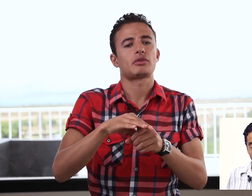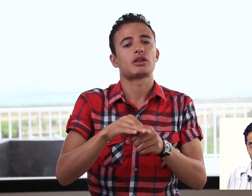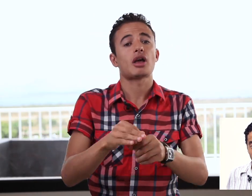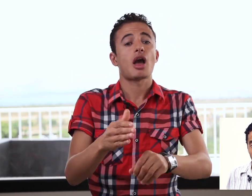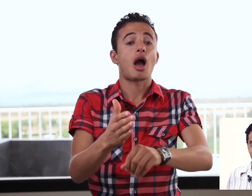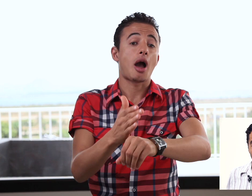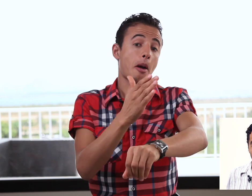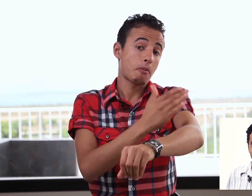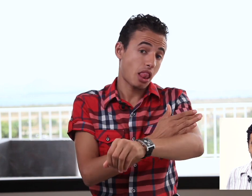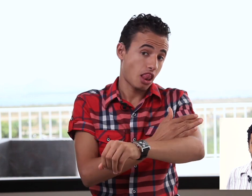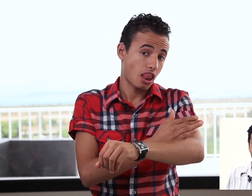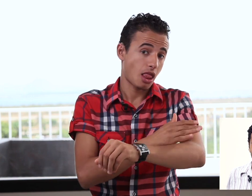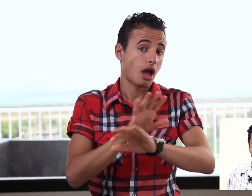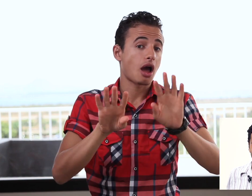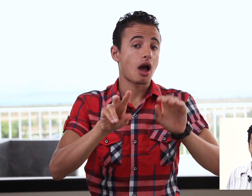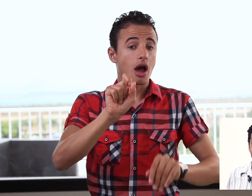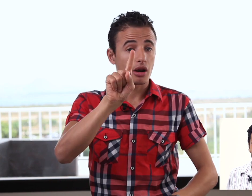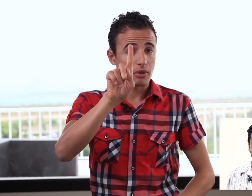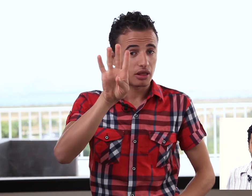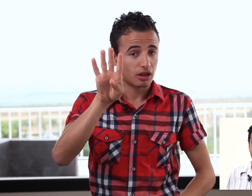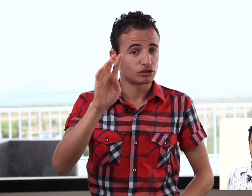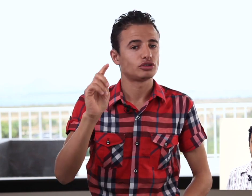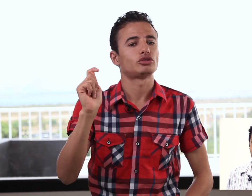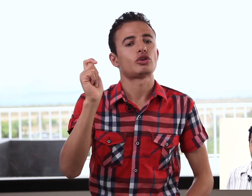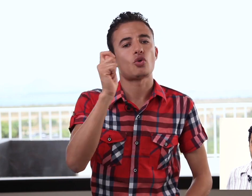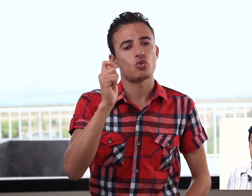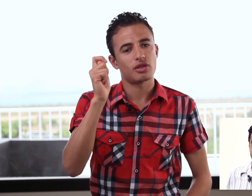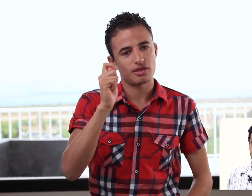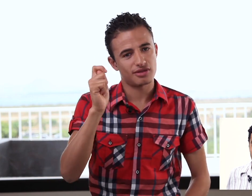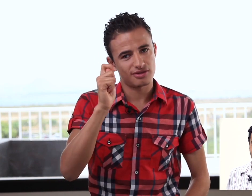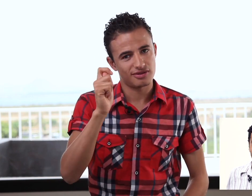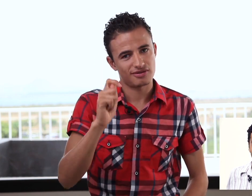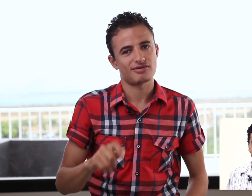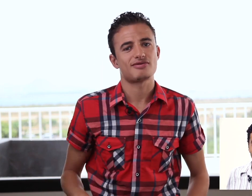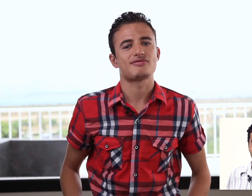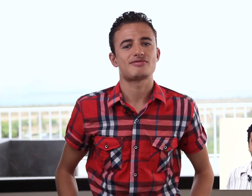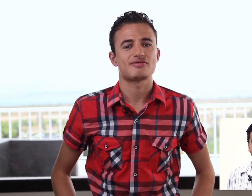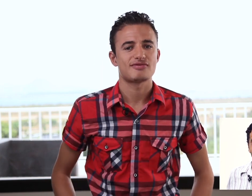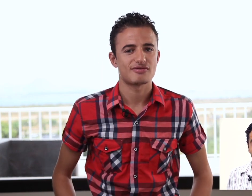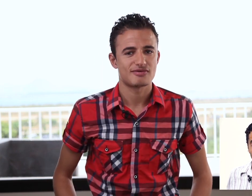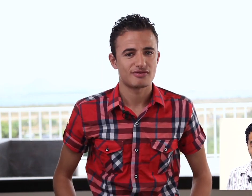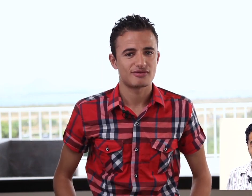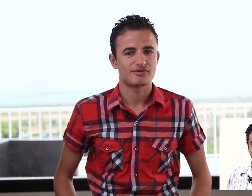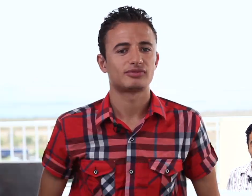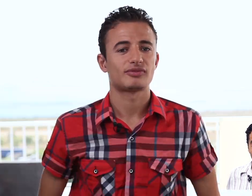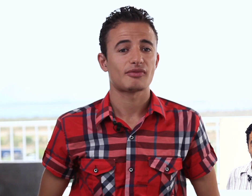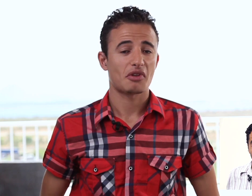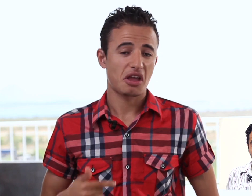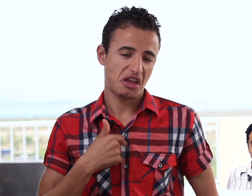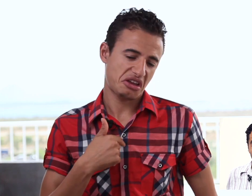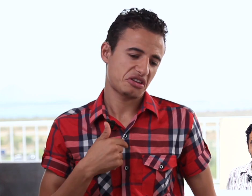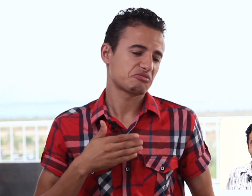القنصلية وإلا يقيدوا في السفارات. هذا كله ما ننساوش قبل 14 أوت.